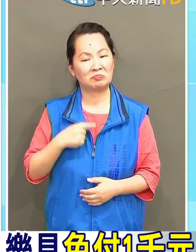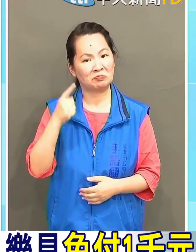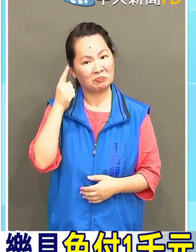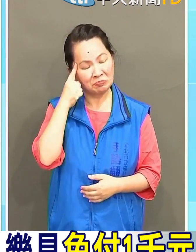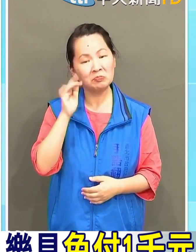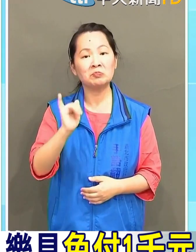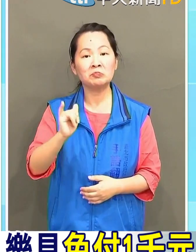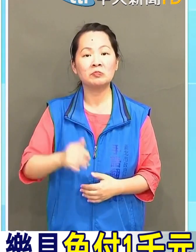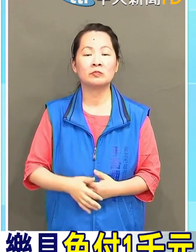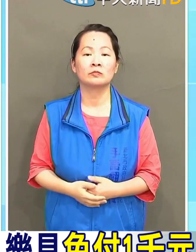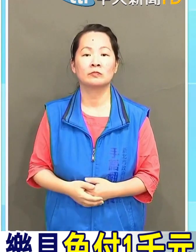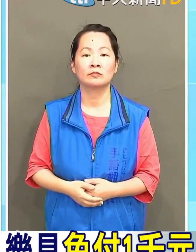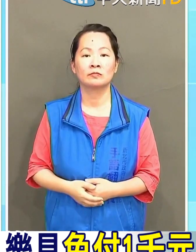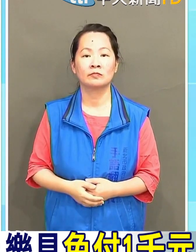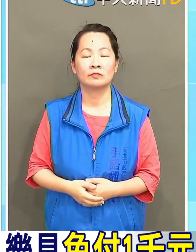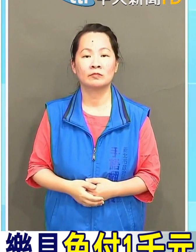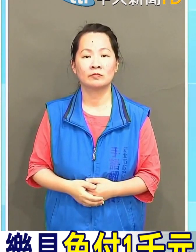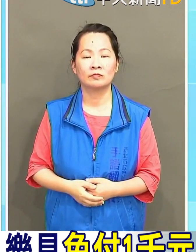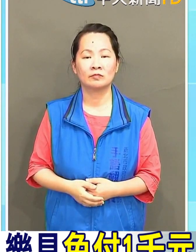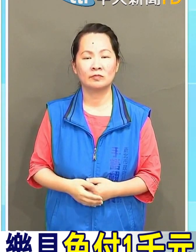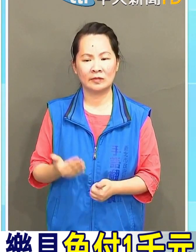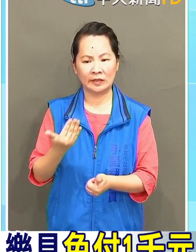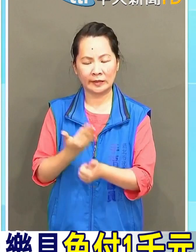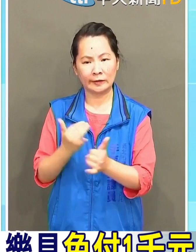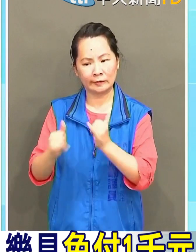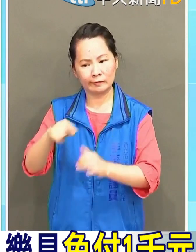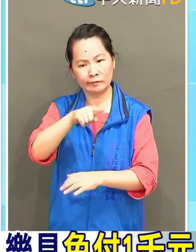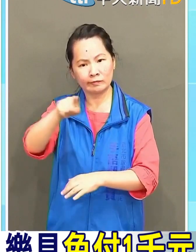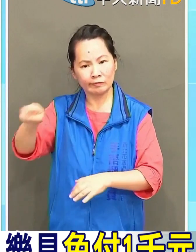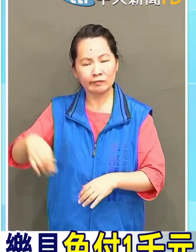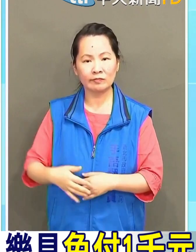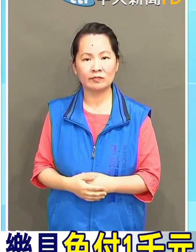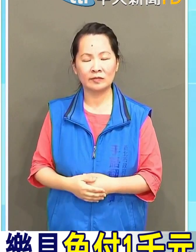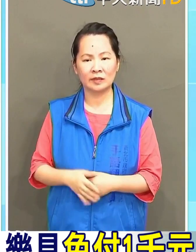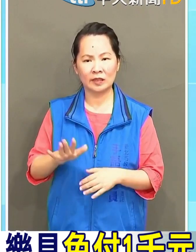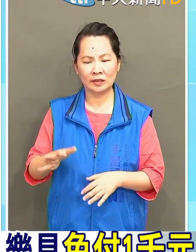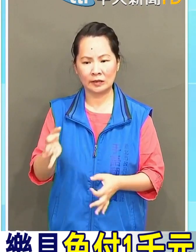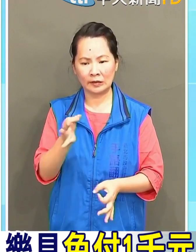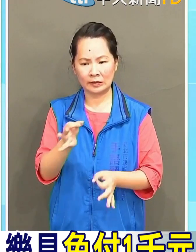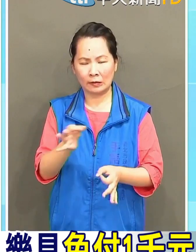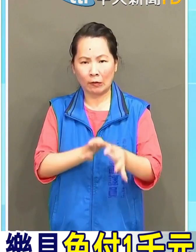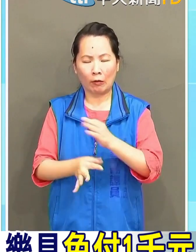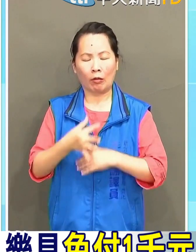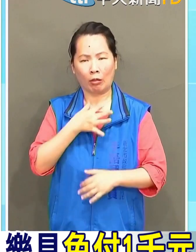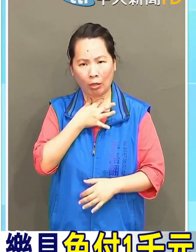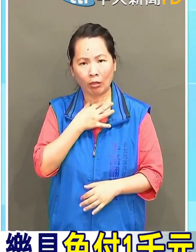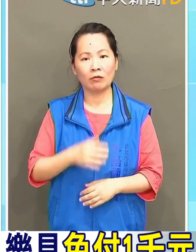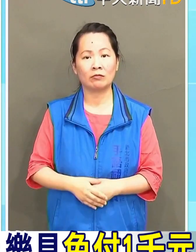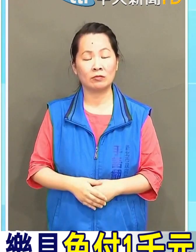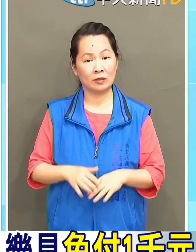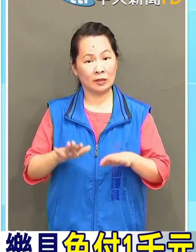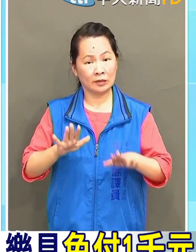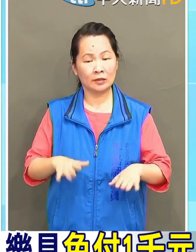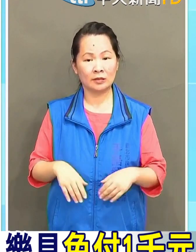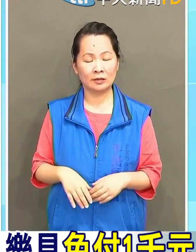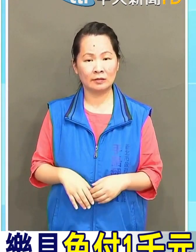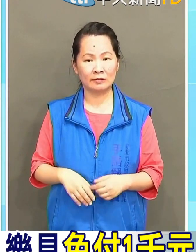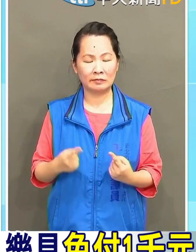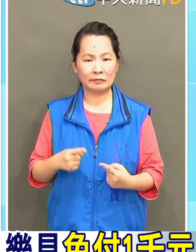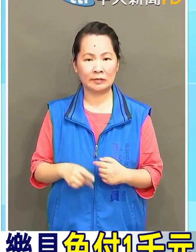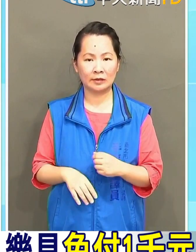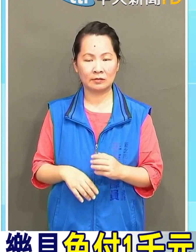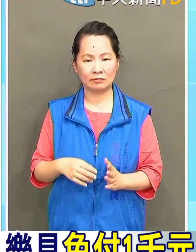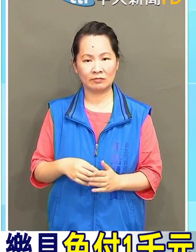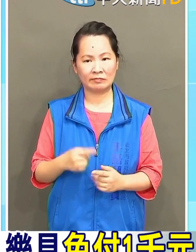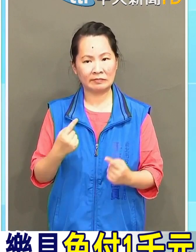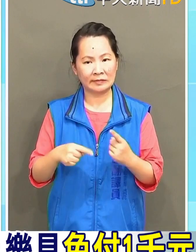见不要让我们的市民朋友在经济困顿，尤其我们最底层的经济上